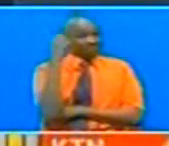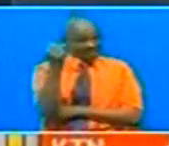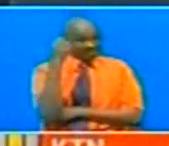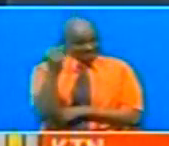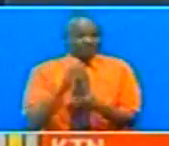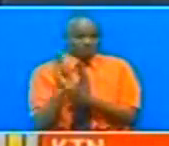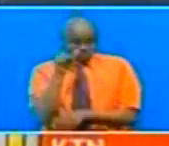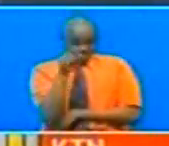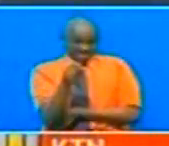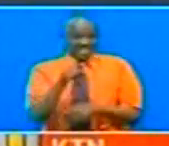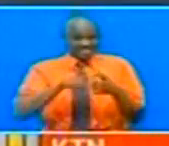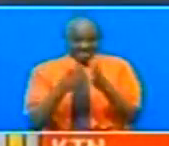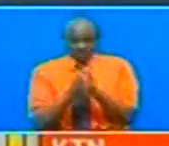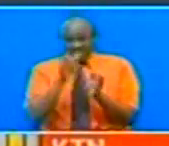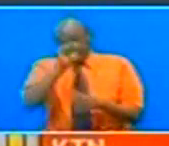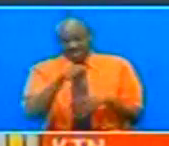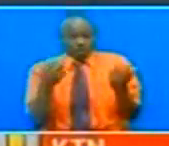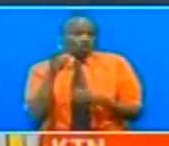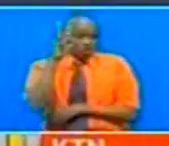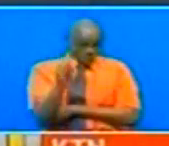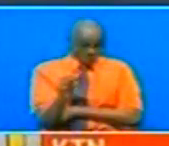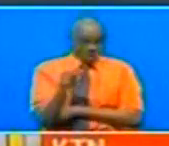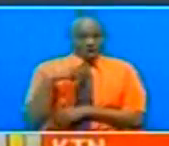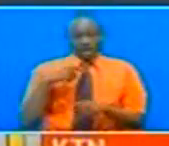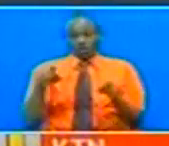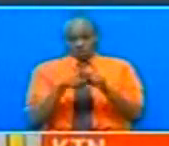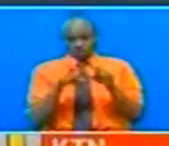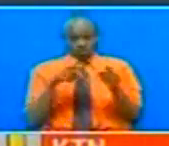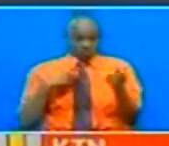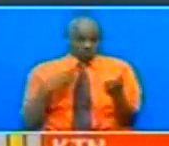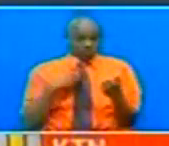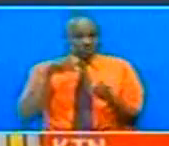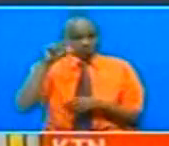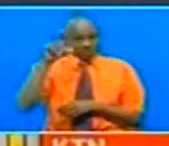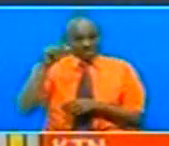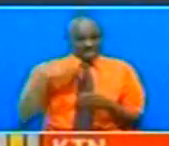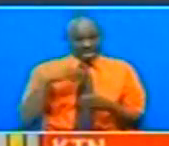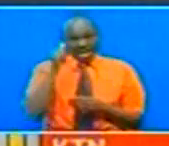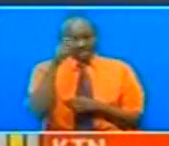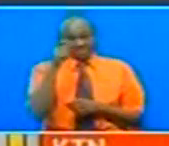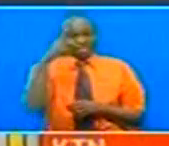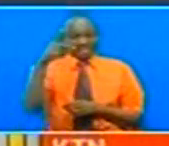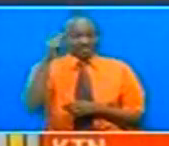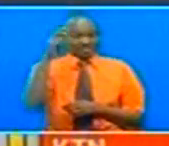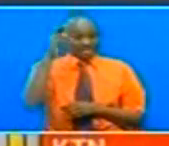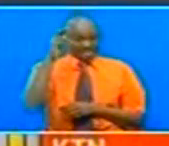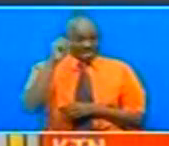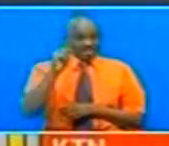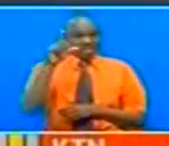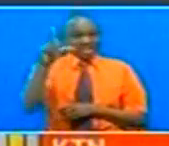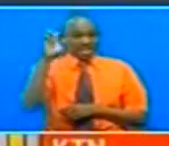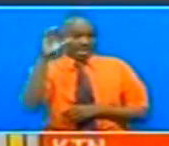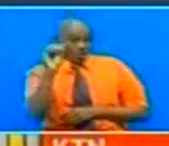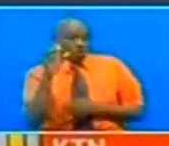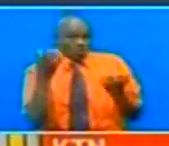22155 ukianza na neno ndio au la, ama pia kupitia mtandao wa Twitter @KTNleo @KTNKenya, ama